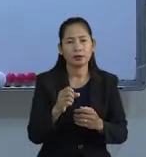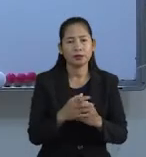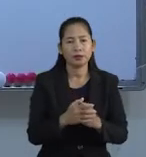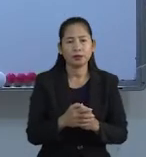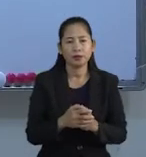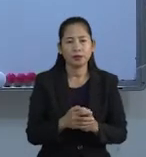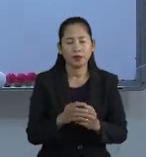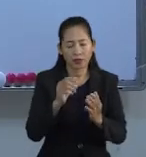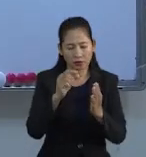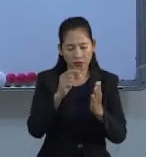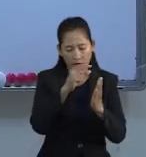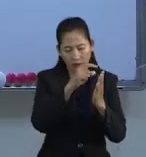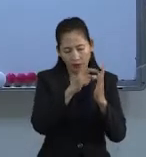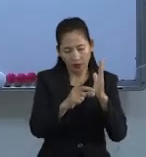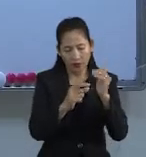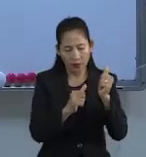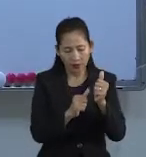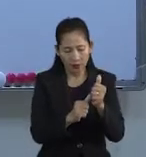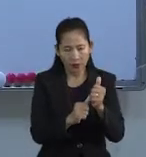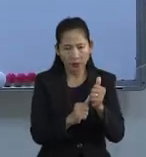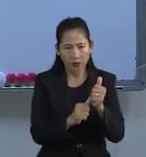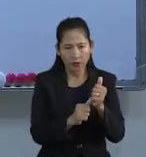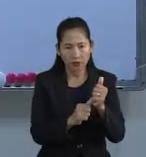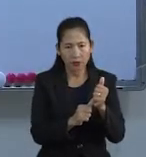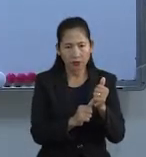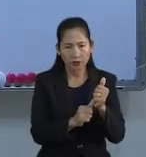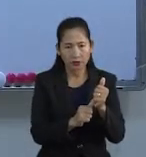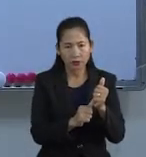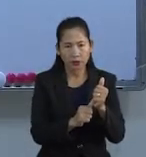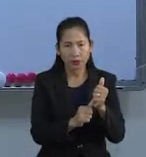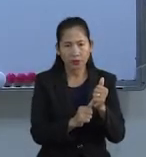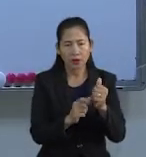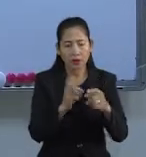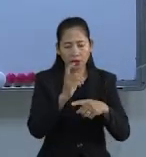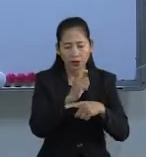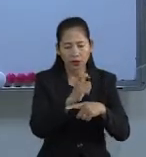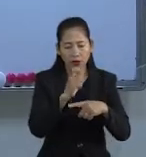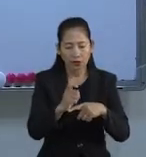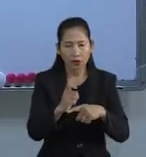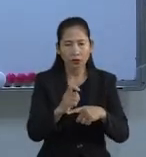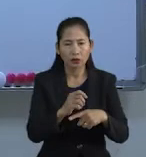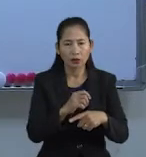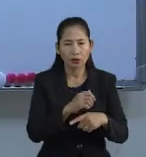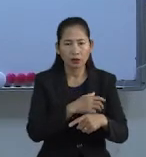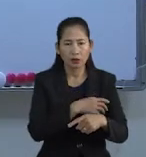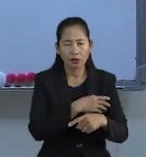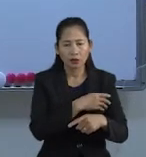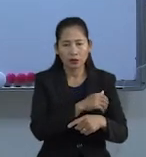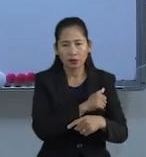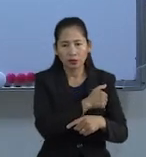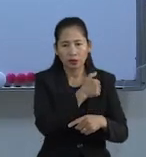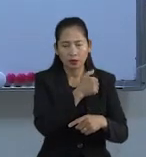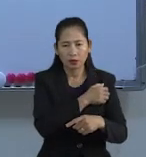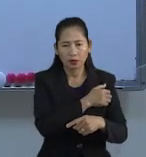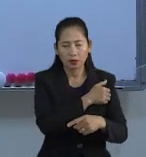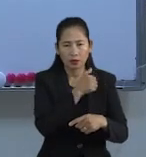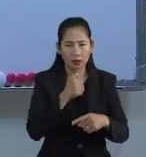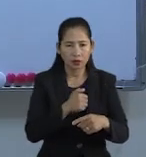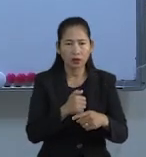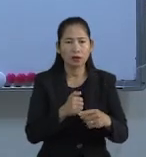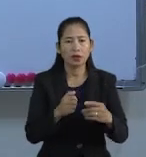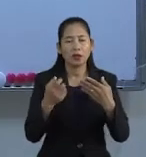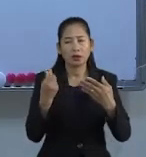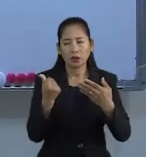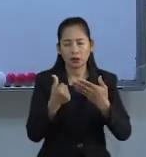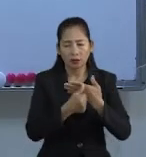hiệ chùm nón chương rông nè tùng nâng đầm lấy lấy